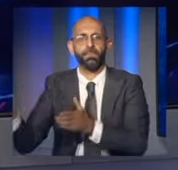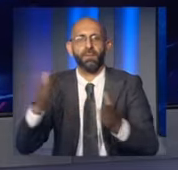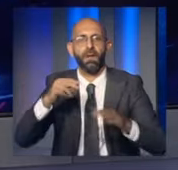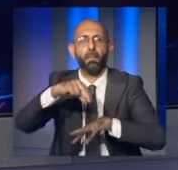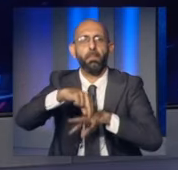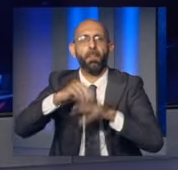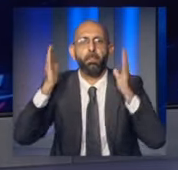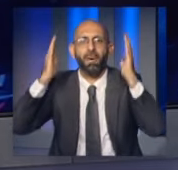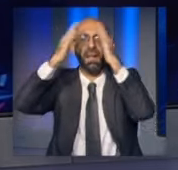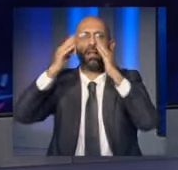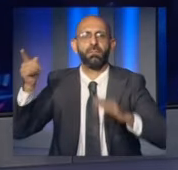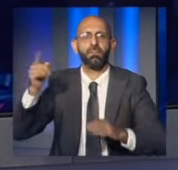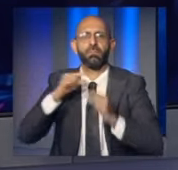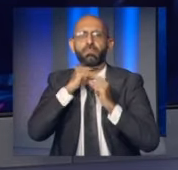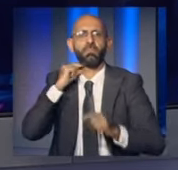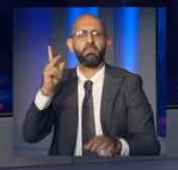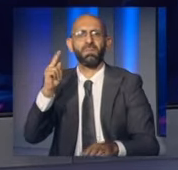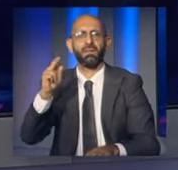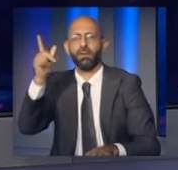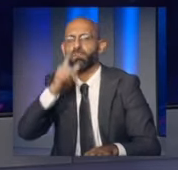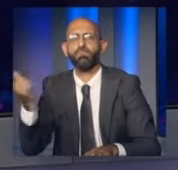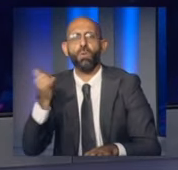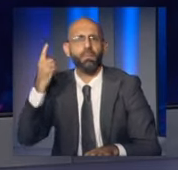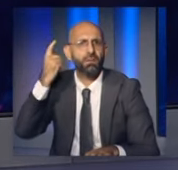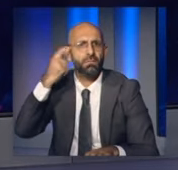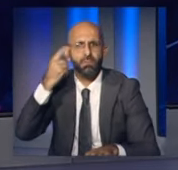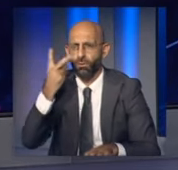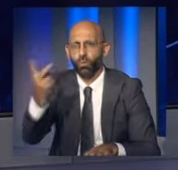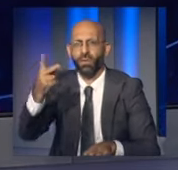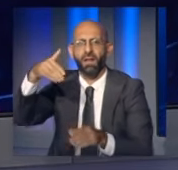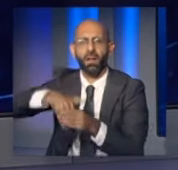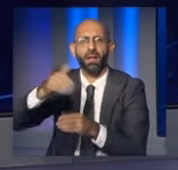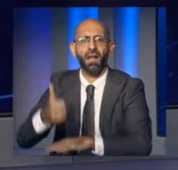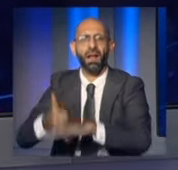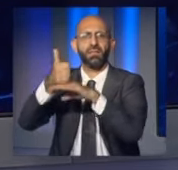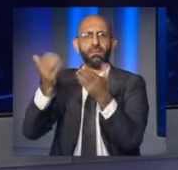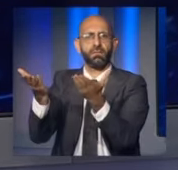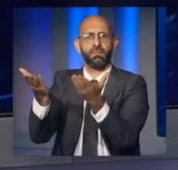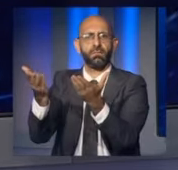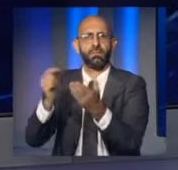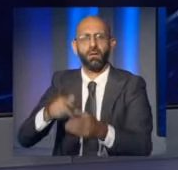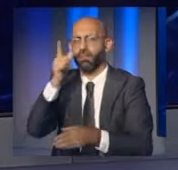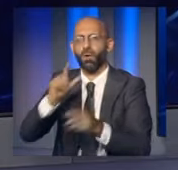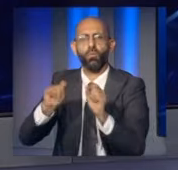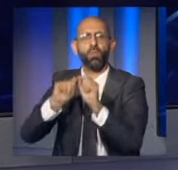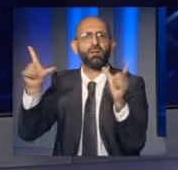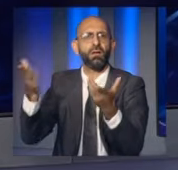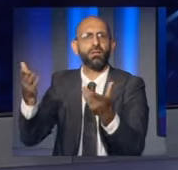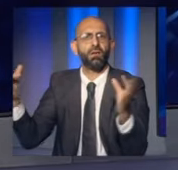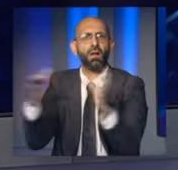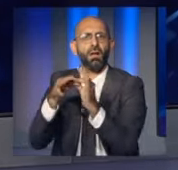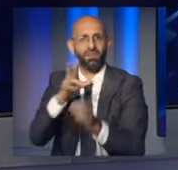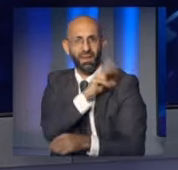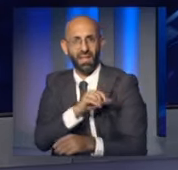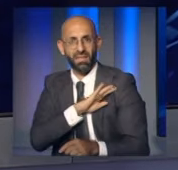إذن البطريرك الماروني مار بشارة بطرس الراعي ابتهل إلى الروح القدس لأن يمس ضمائر معطلي انتخاب رئيس